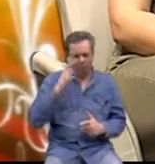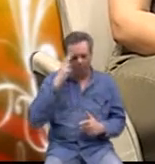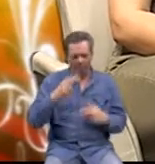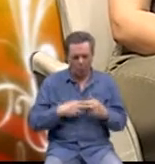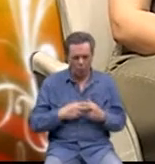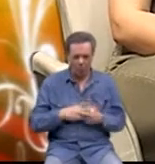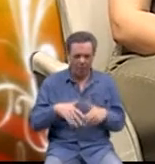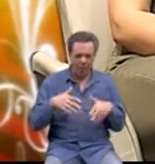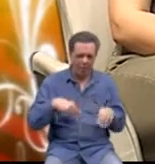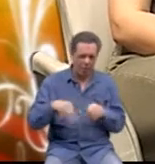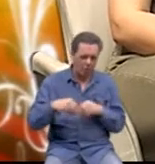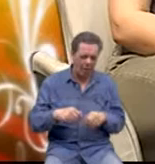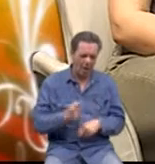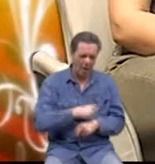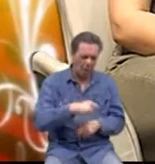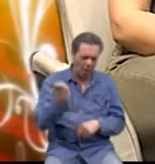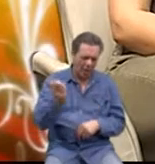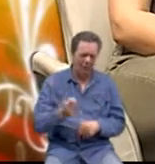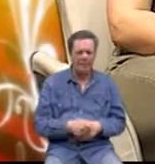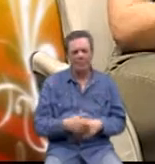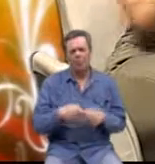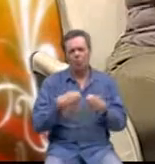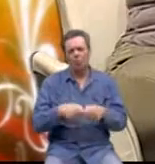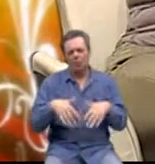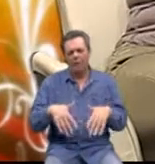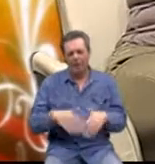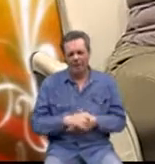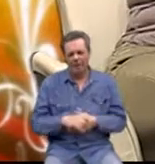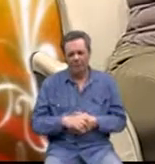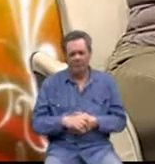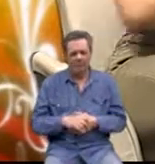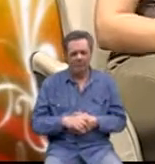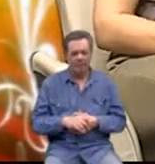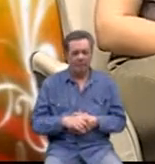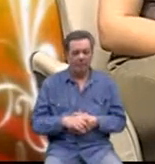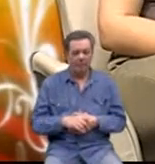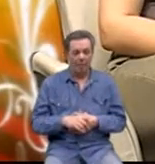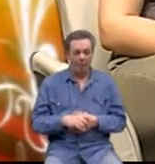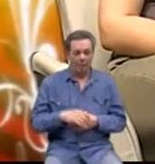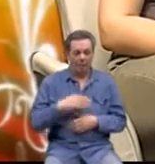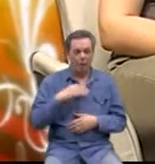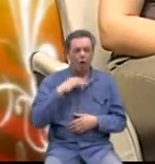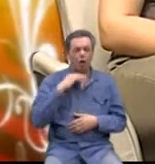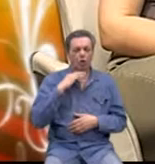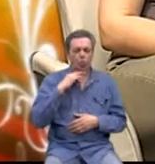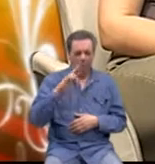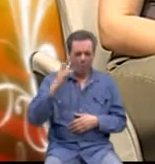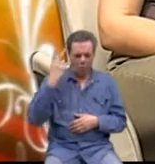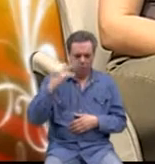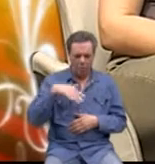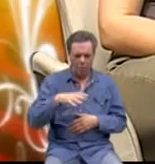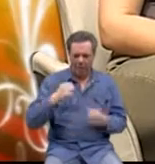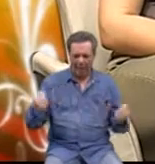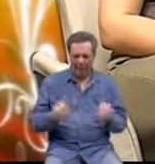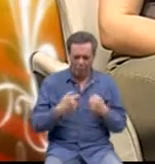susjede, igramo šah, ping pong, društvene igre i družimo se. U subotu pozivamo ljude na